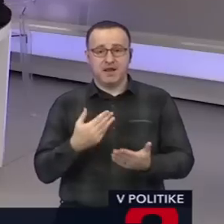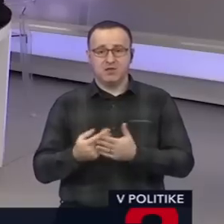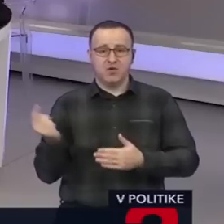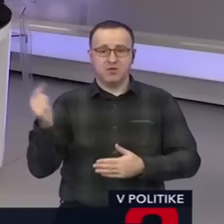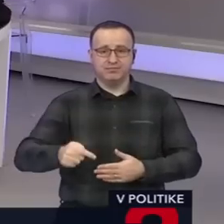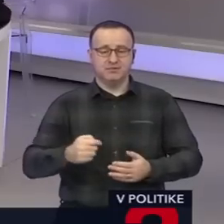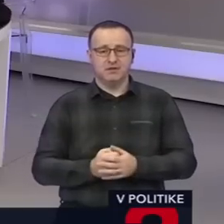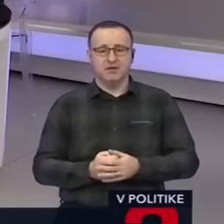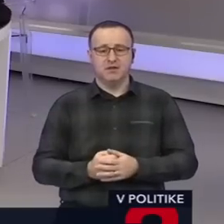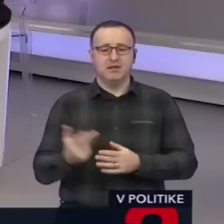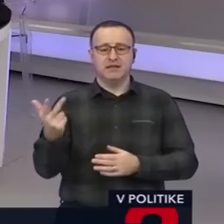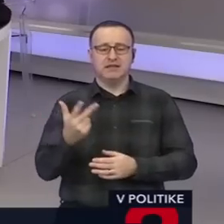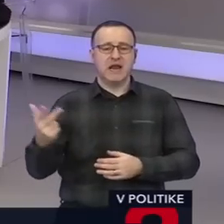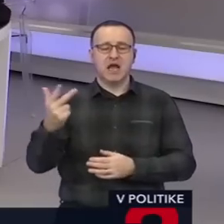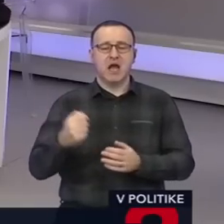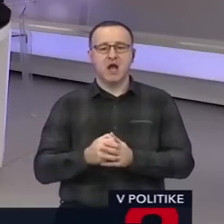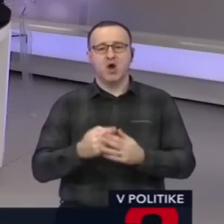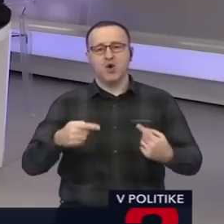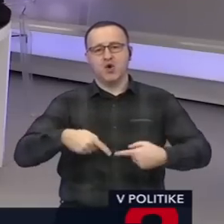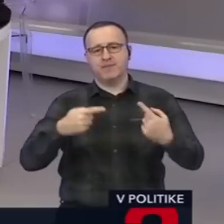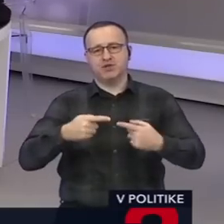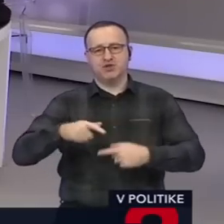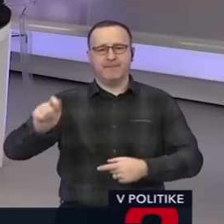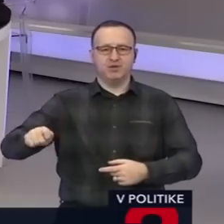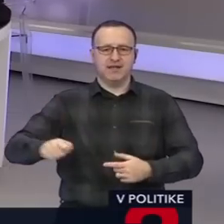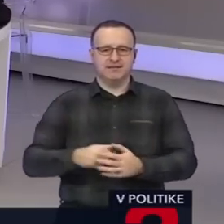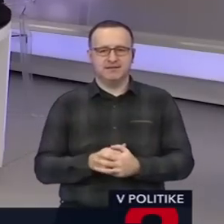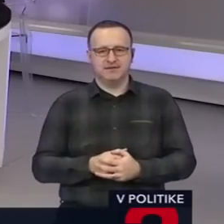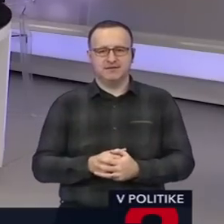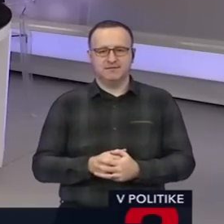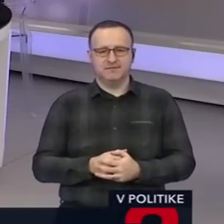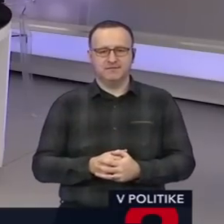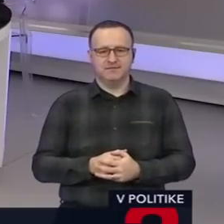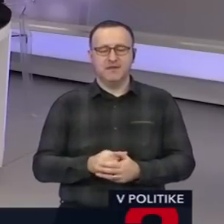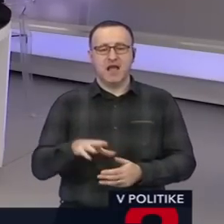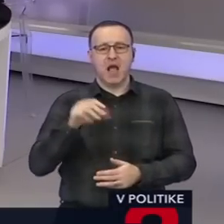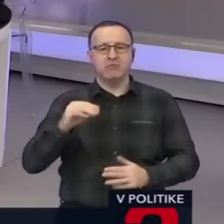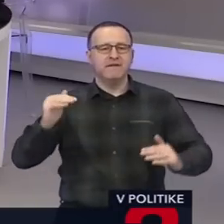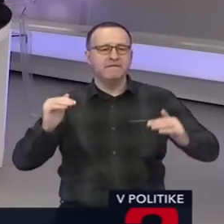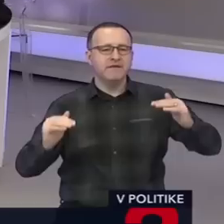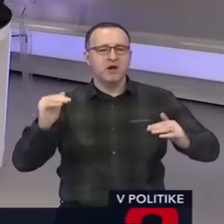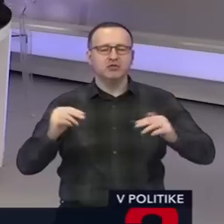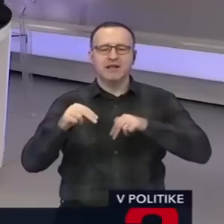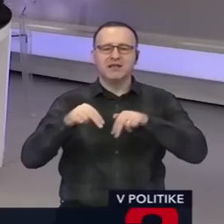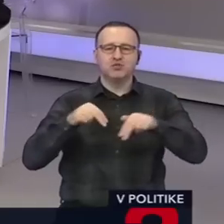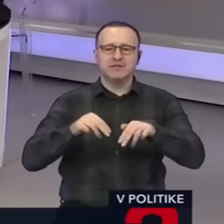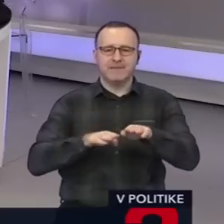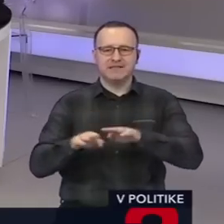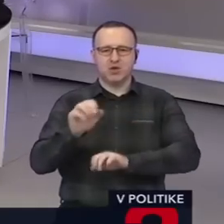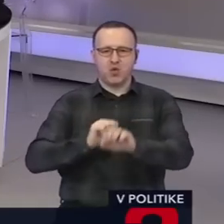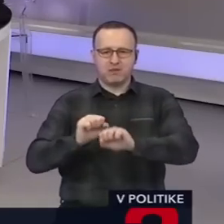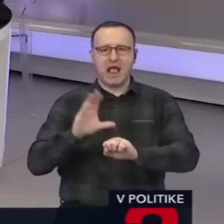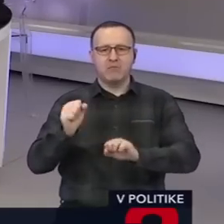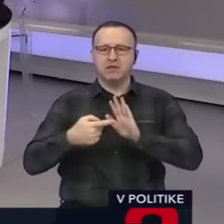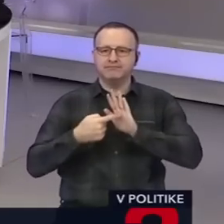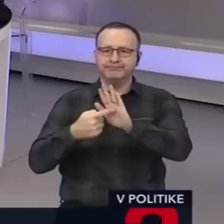ak to môžem nazvať, opozičných poslancov, aby teda jednakže vyvážili diskusiu s ministrom obrany, ale aby prezentovali aj